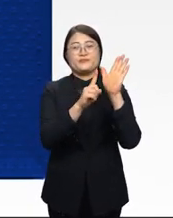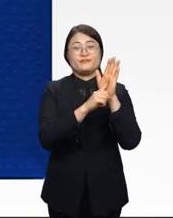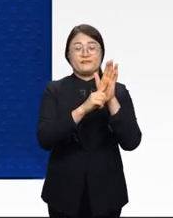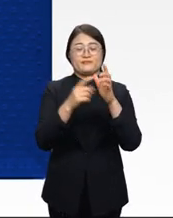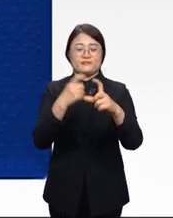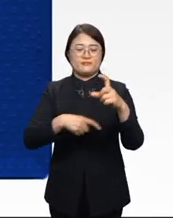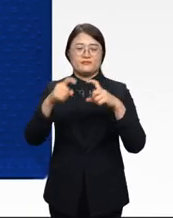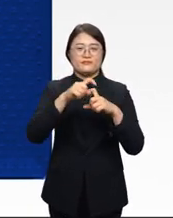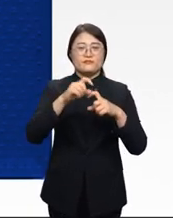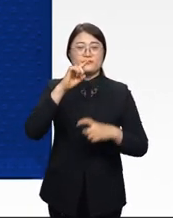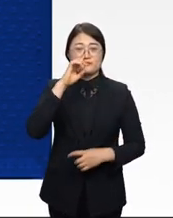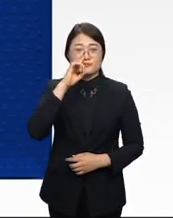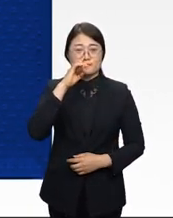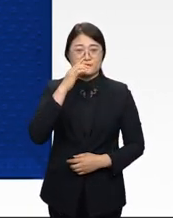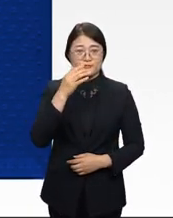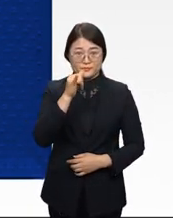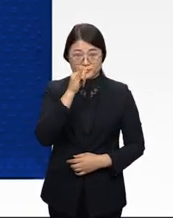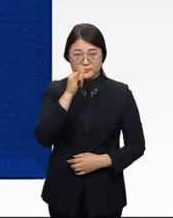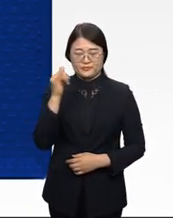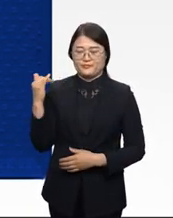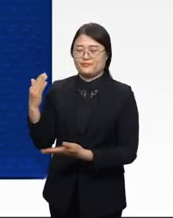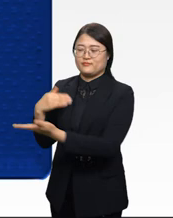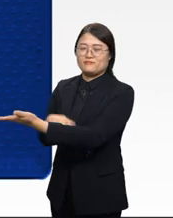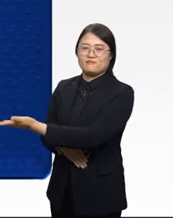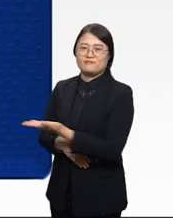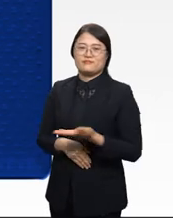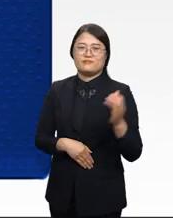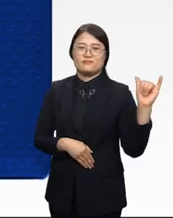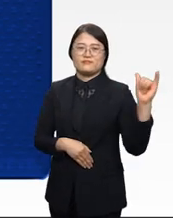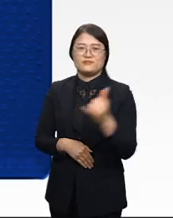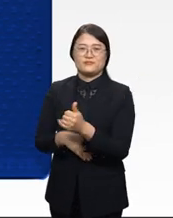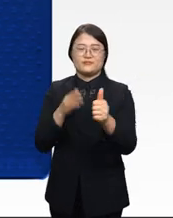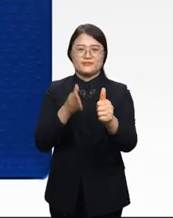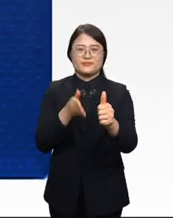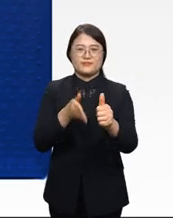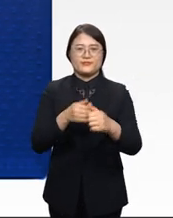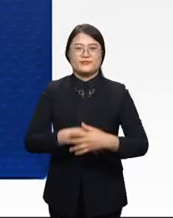관심 있는 분들께서는 의왕 일자리센터로 문의 주시기 바랍니다.